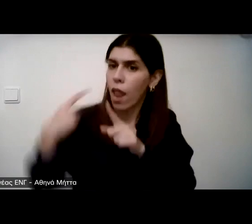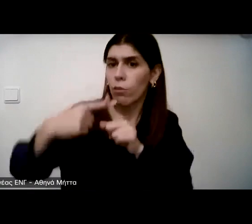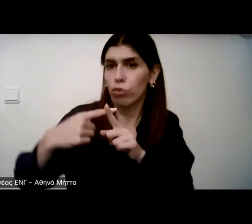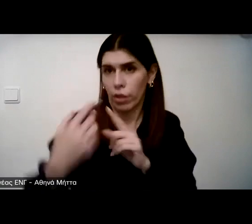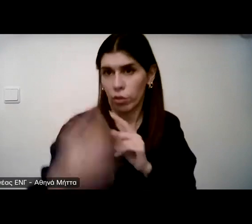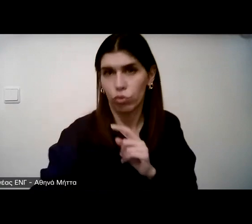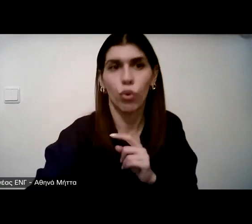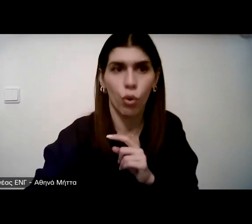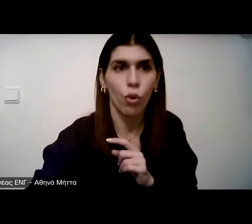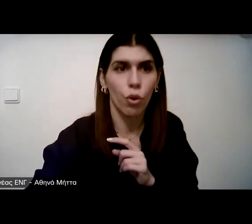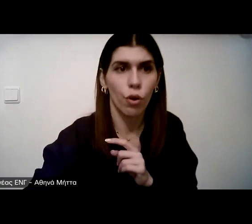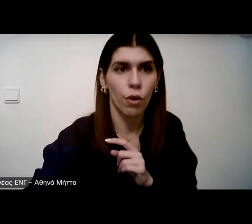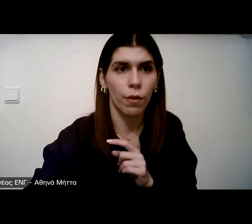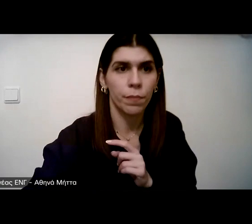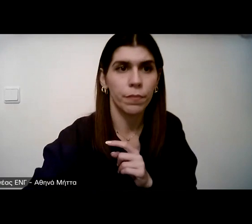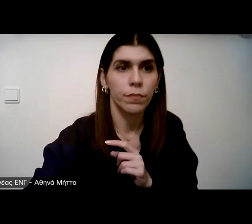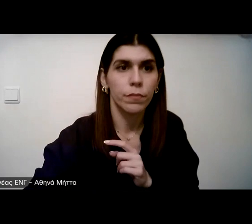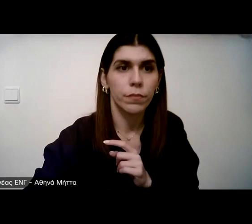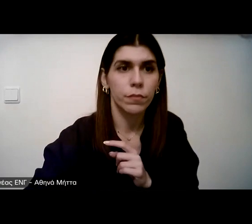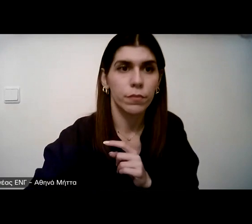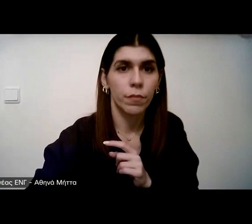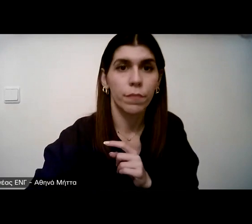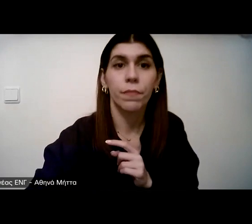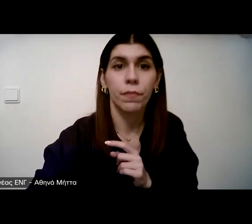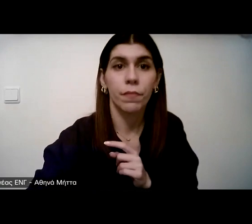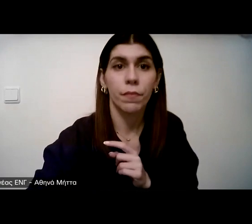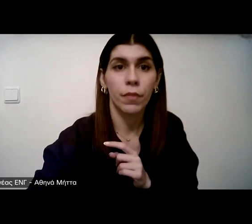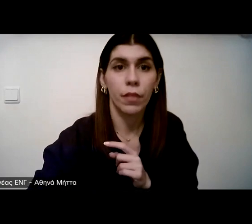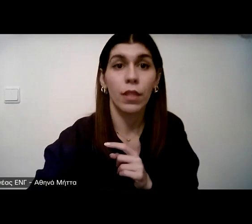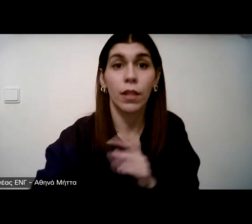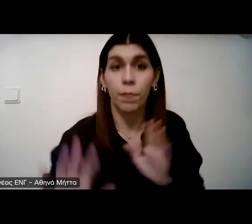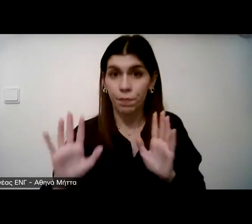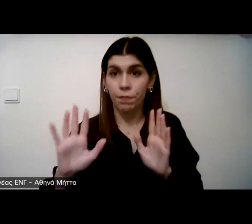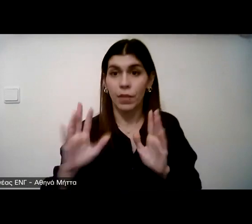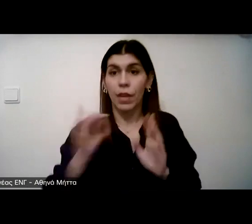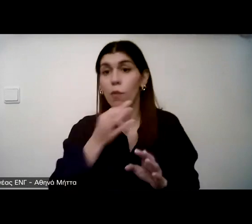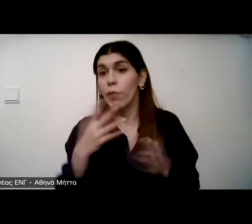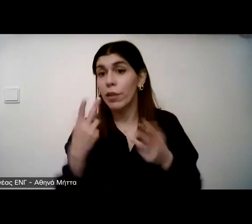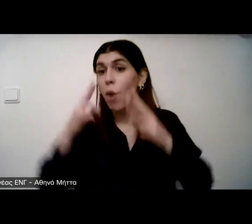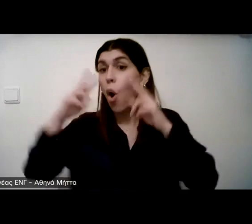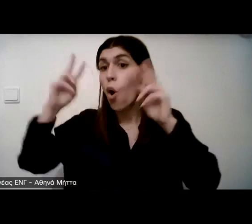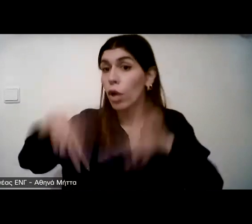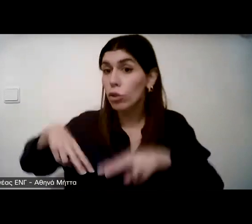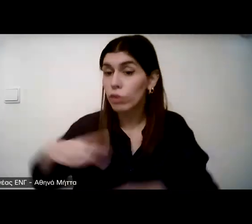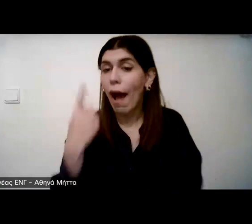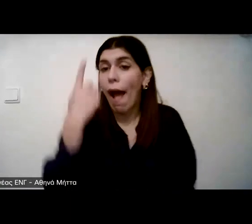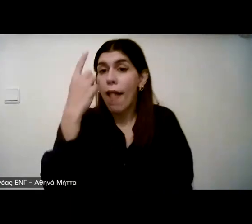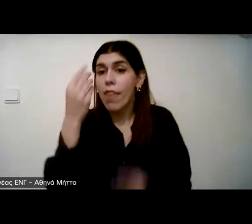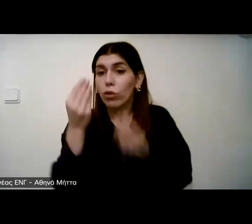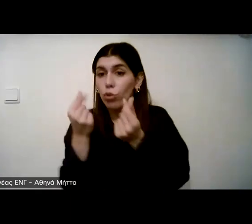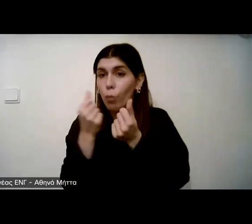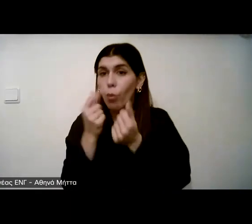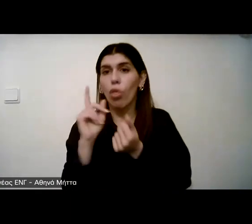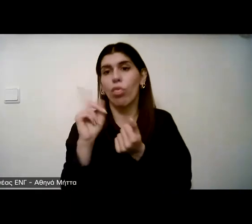εξής, ότι η ορατότητα κατά τη γνώμη μου δεν είναι μία. Για να συνεχίσω ίσως τη σκέψη που ακούστηκε πριν. Έτσι,